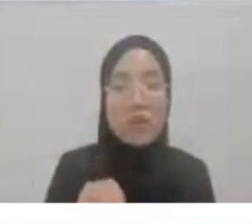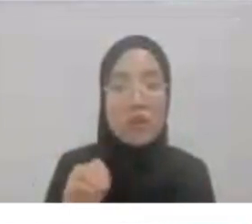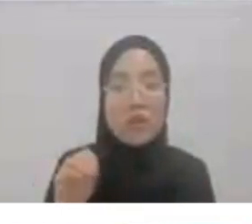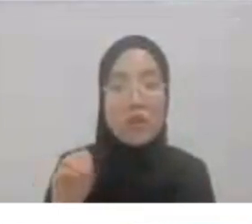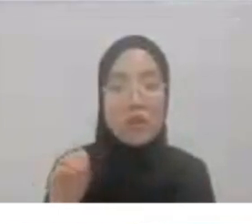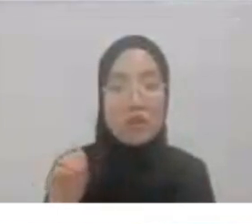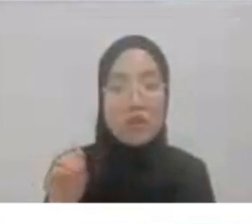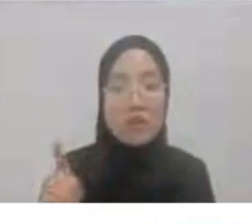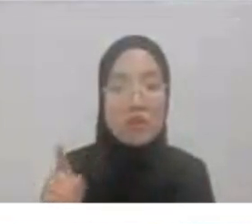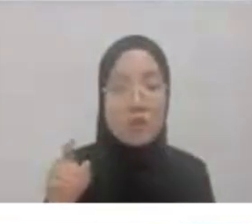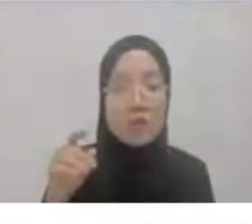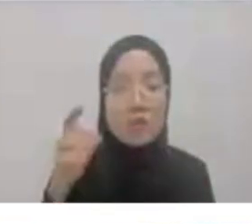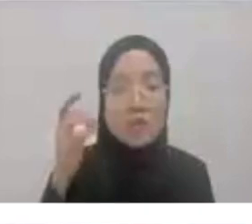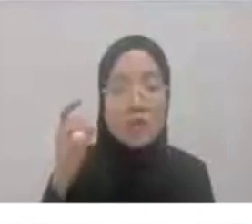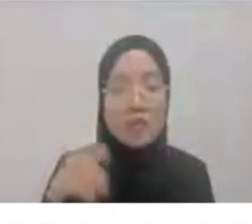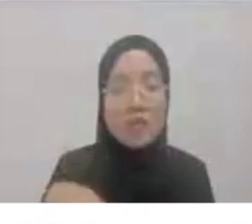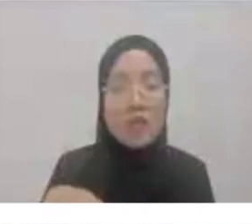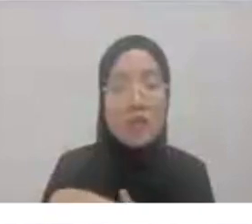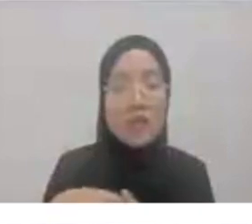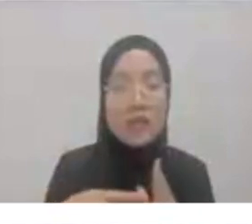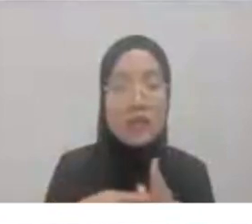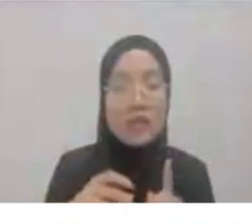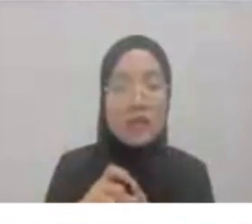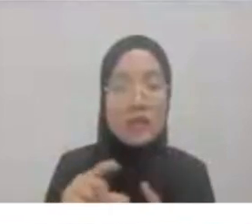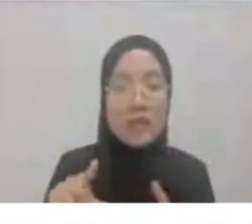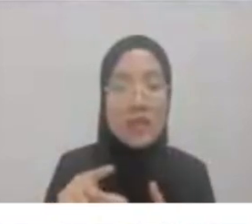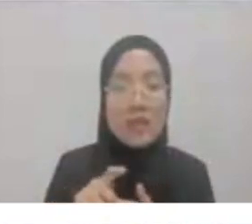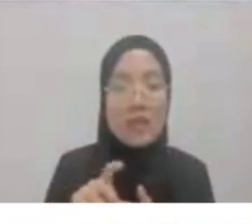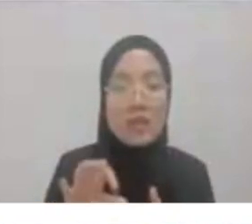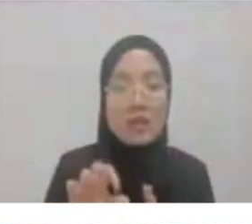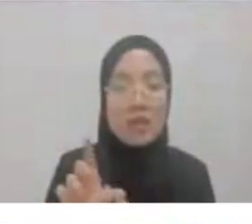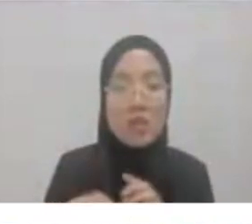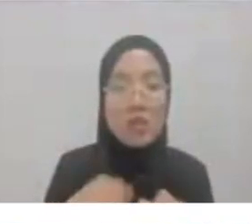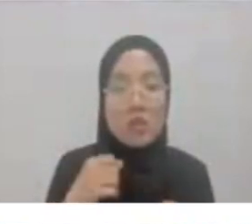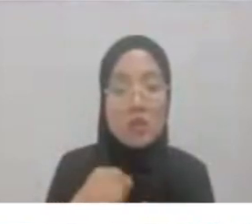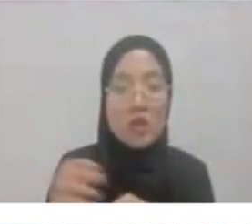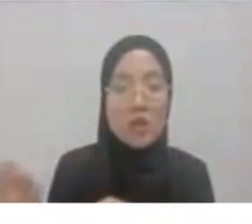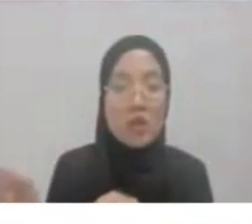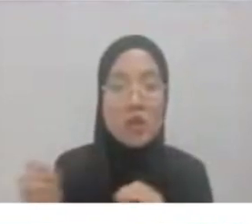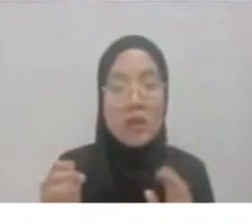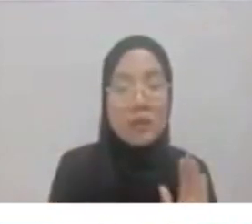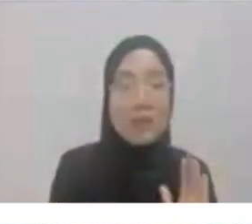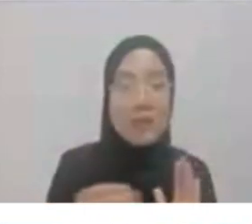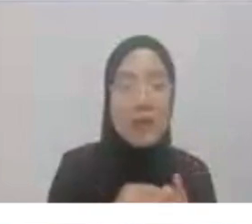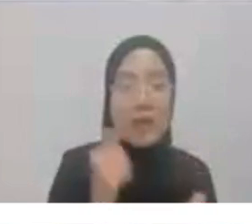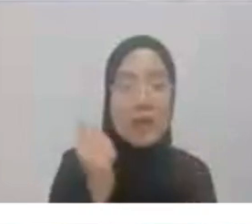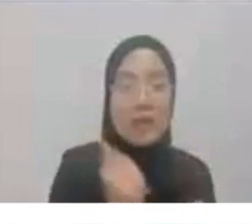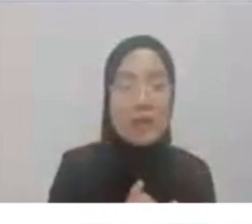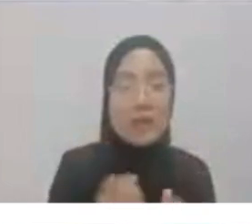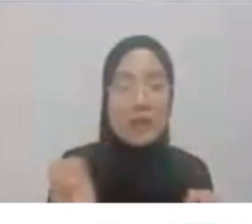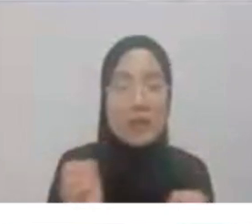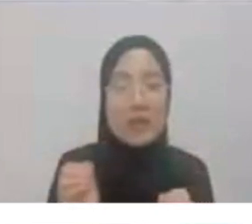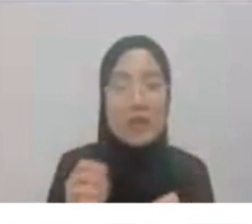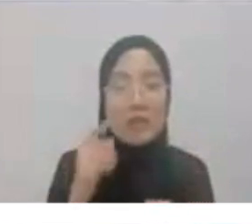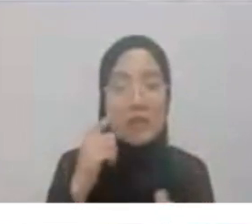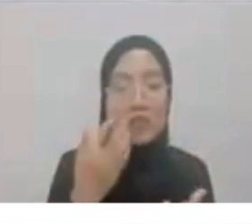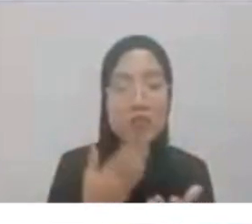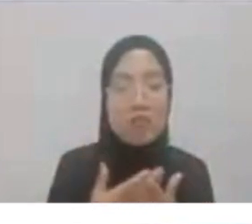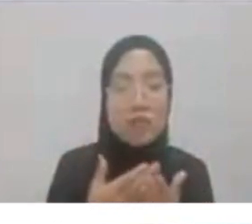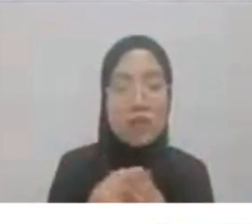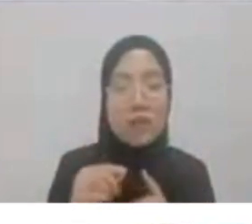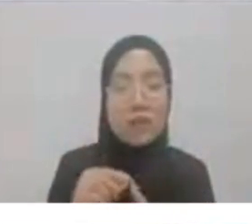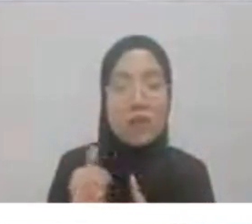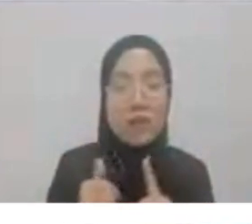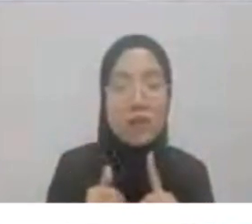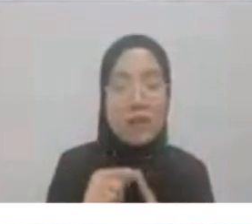pertarukan dengan tidak membawa model-model a pindah memilih dari TPS asalnya bukti p16 selain itu juga terdapat